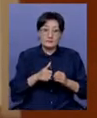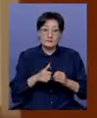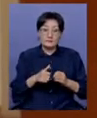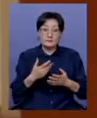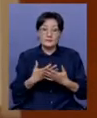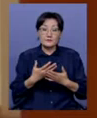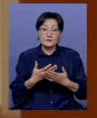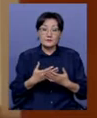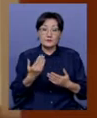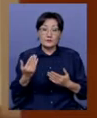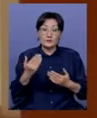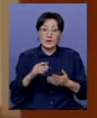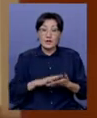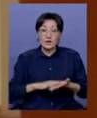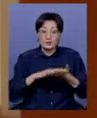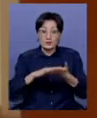Мысалы, олар арыз жасаса,